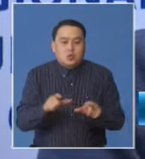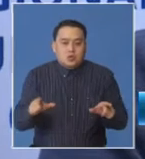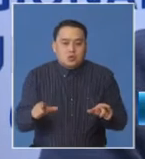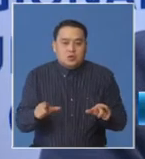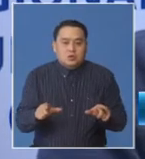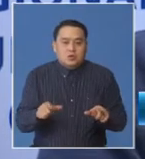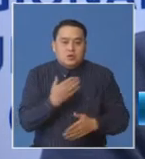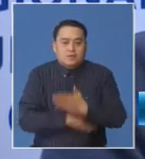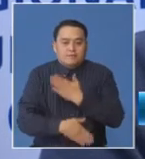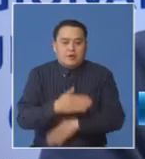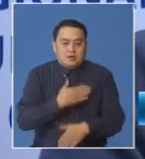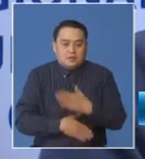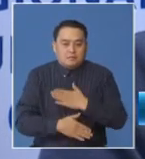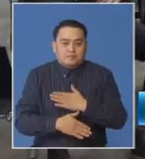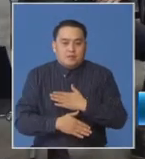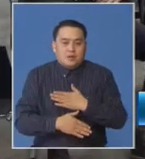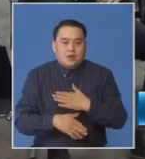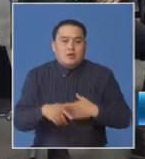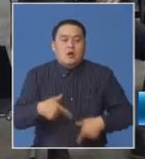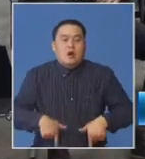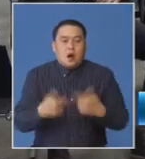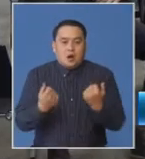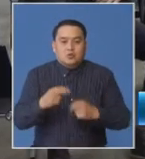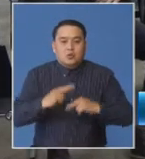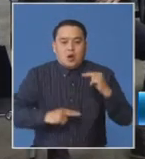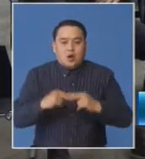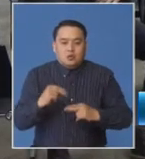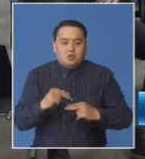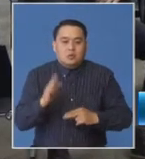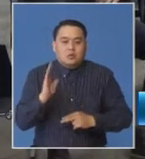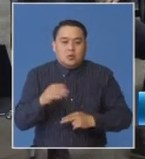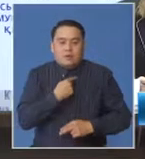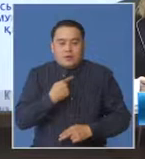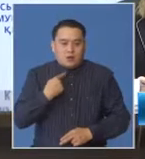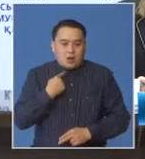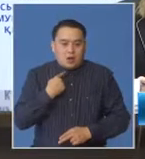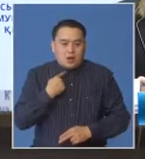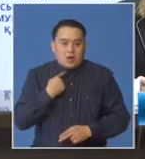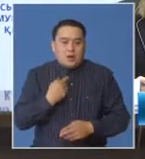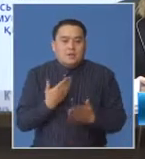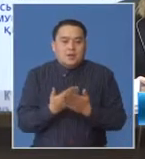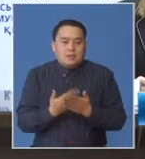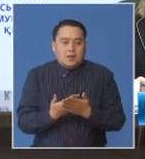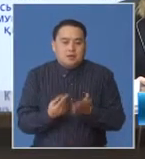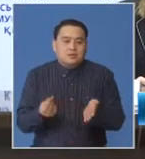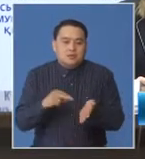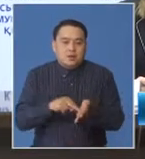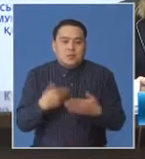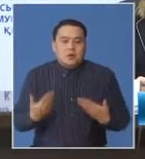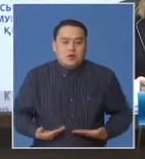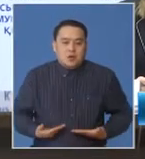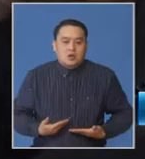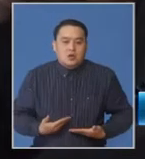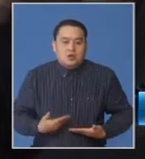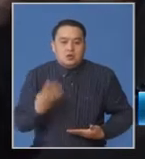с физическими ограничениями. Хостел будет построен в юго-западной стороне Талдыкургана. Примерные расценки на проживание